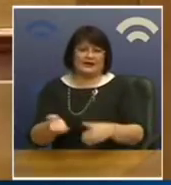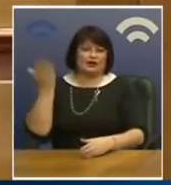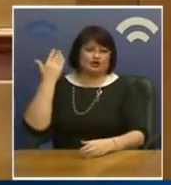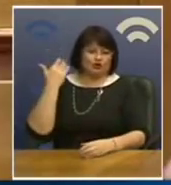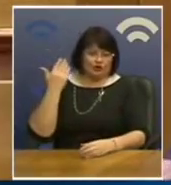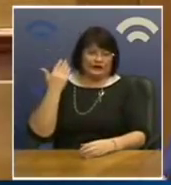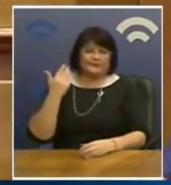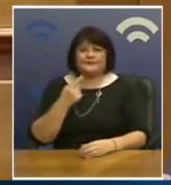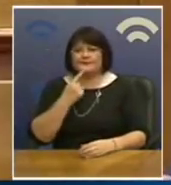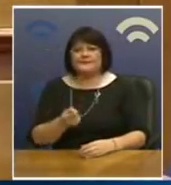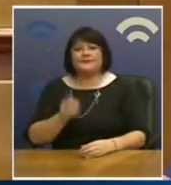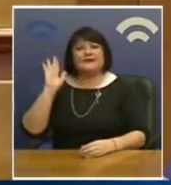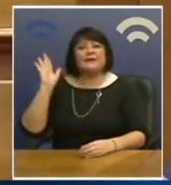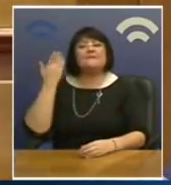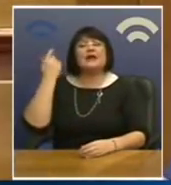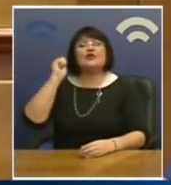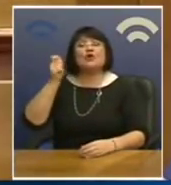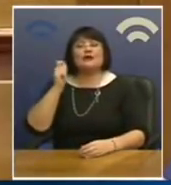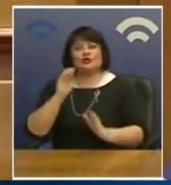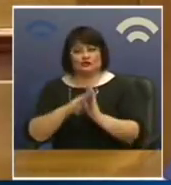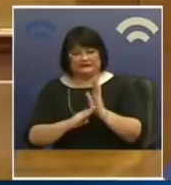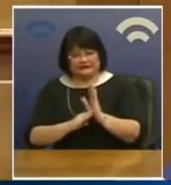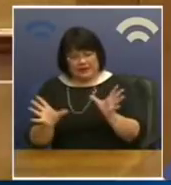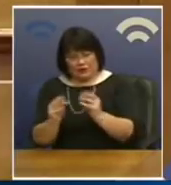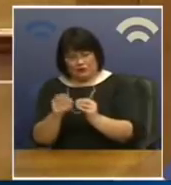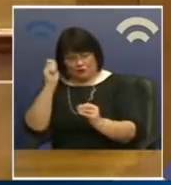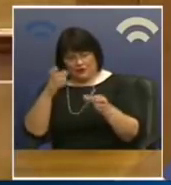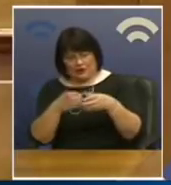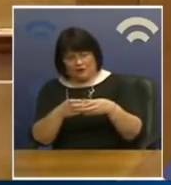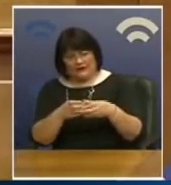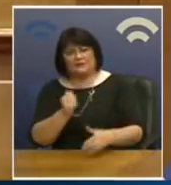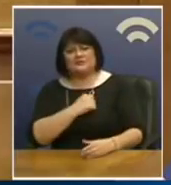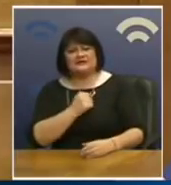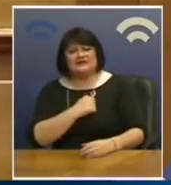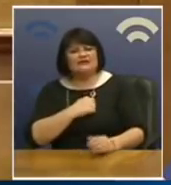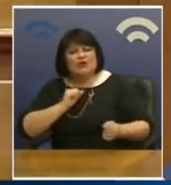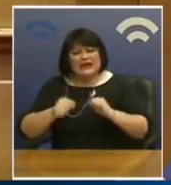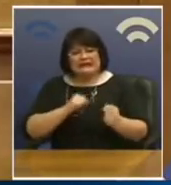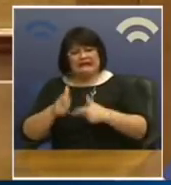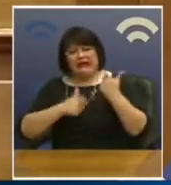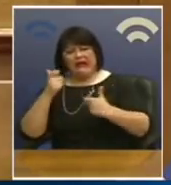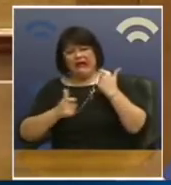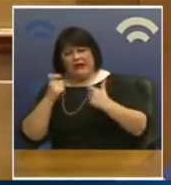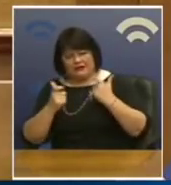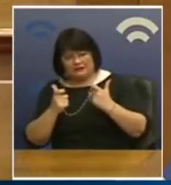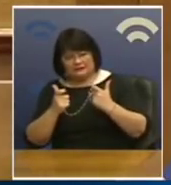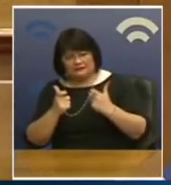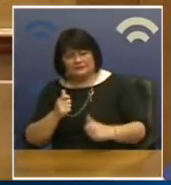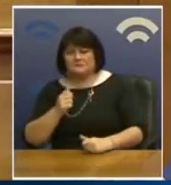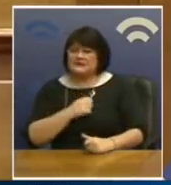ονομάζουμε κόμματα του παλιού πολιτικού συστήματος, πιστεύω ότι δεν είχαν να κάνουν μόνο με